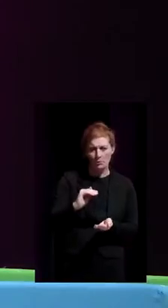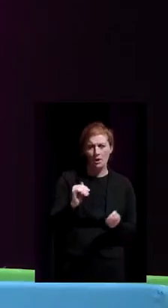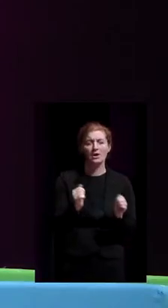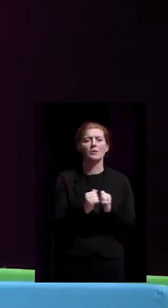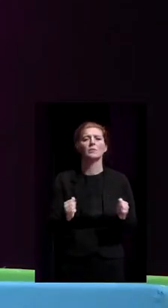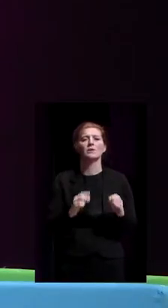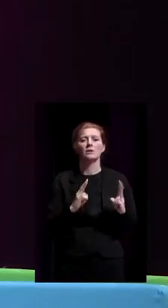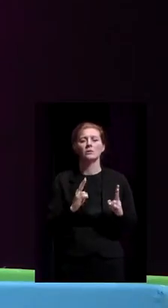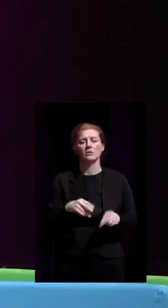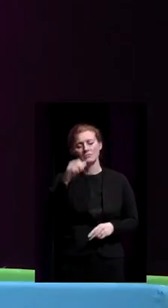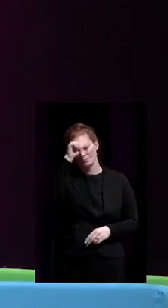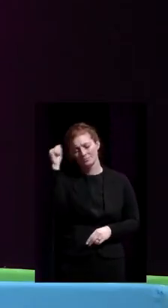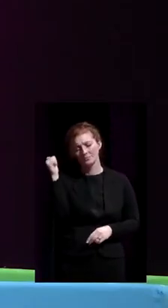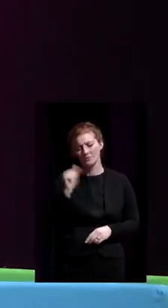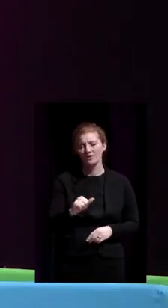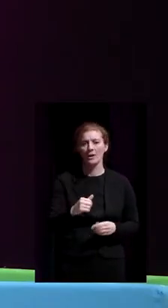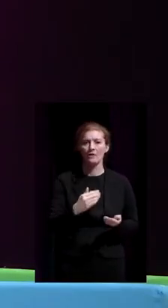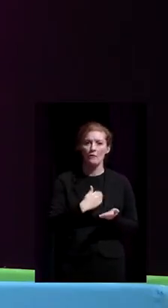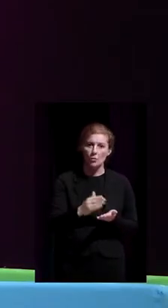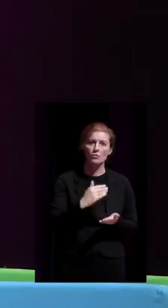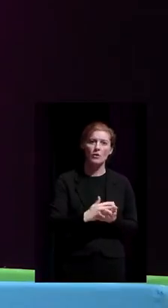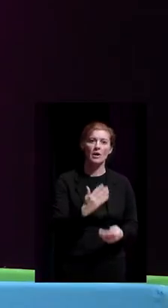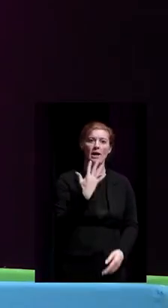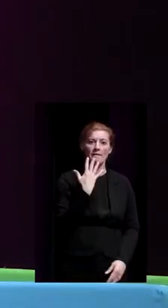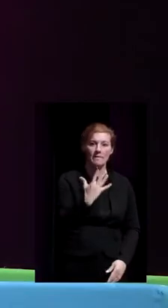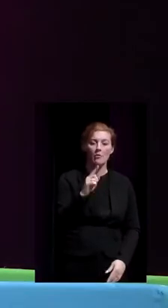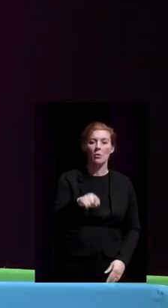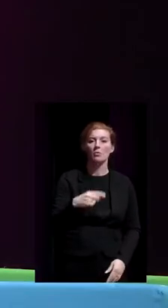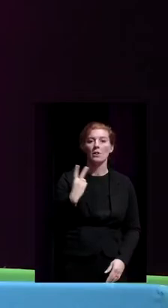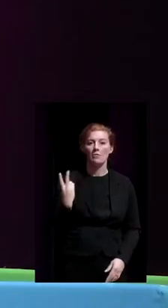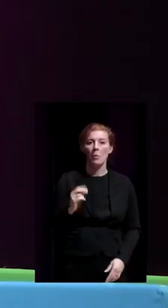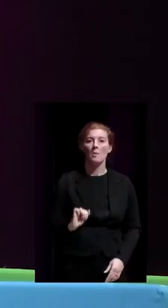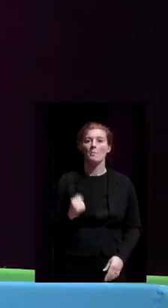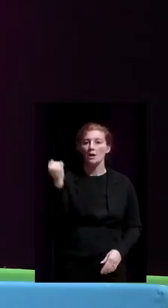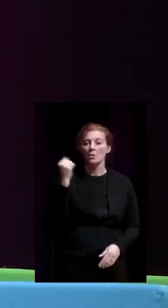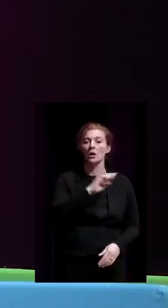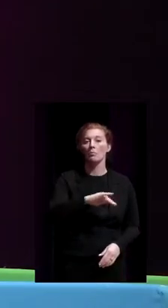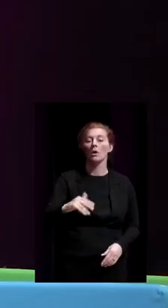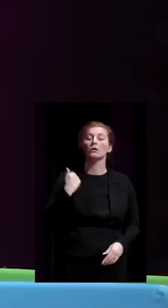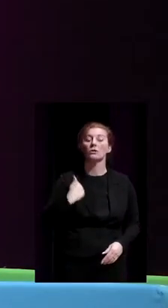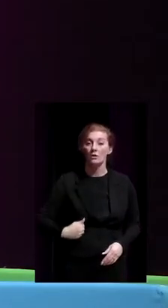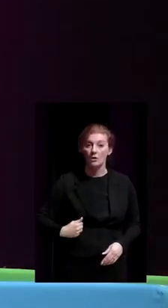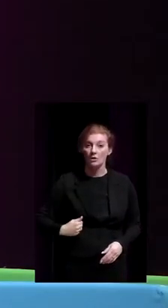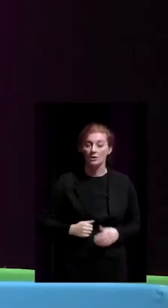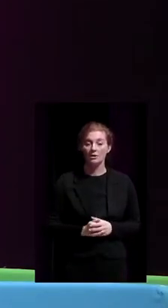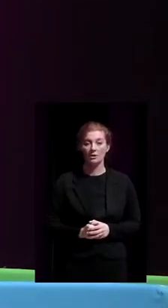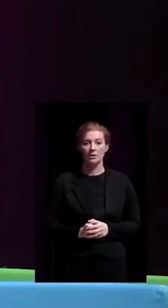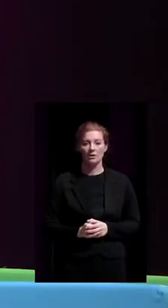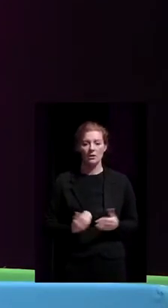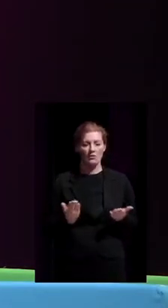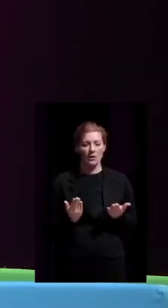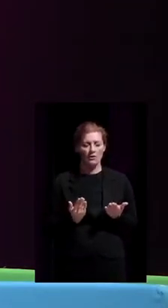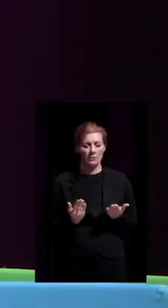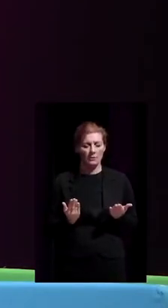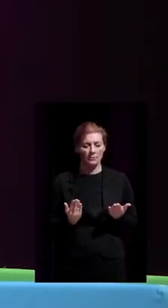det är också bekymmersamt att fortfarande 5,2 miljoner barn dör. Så vi, och det som är väsentligt med den